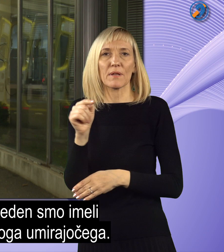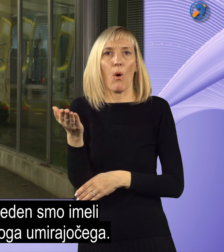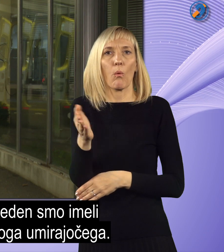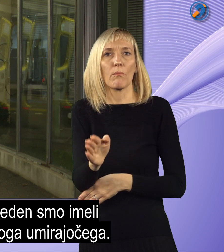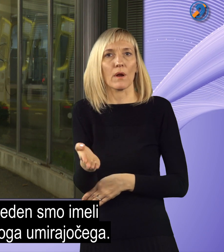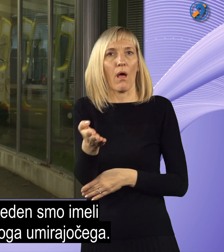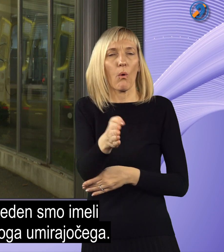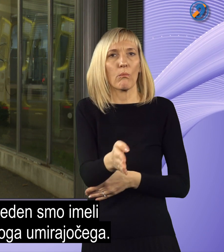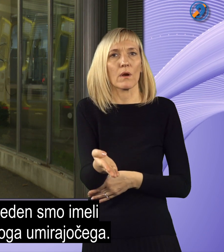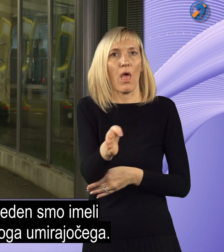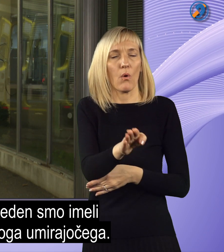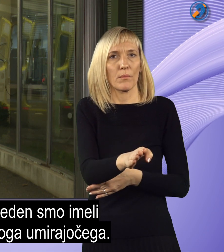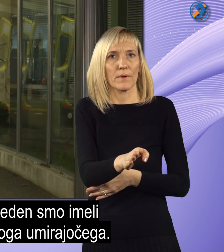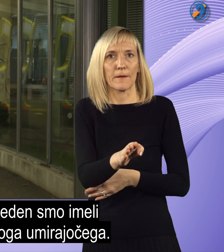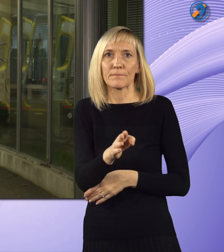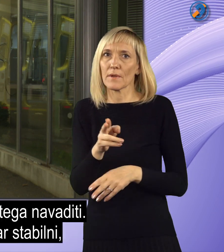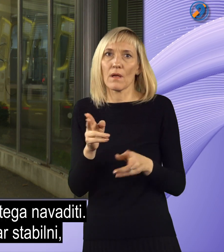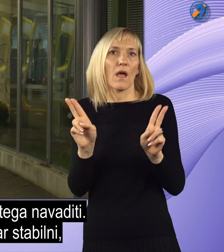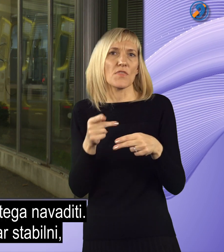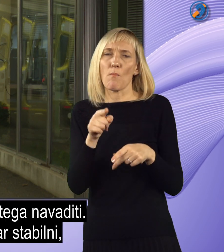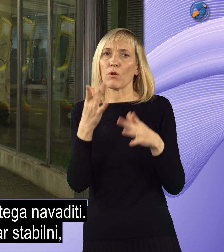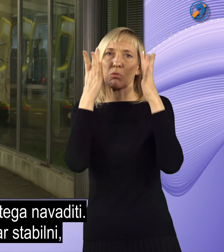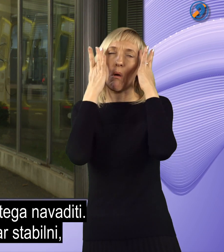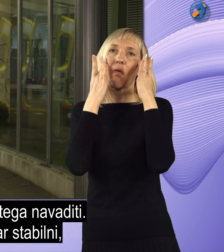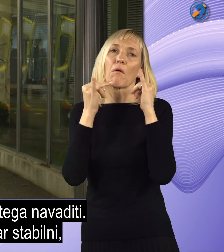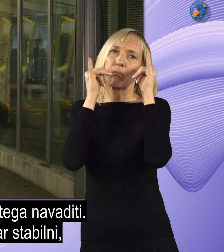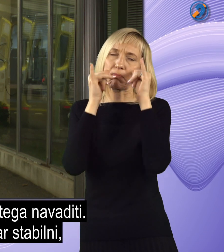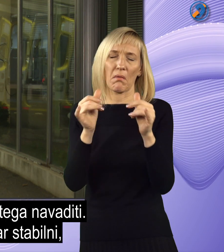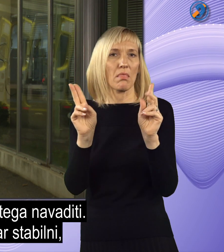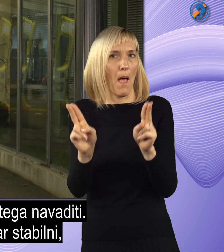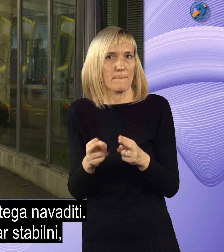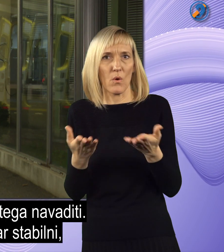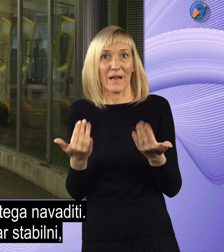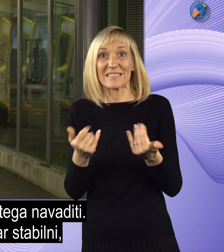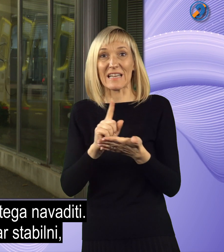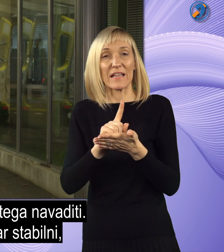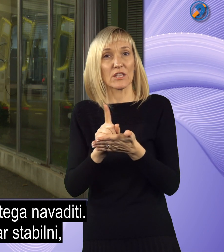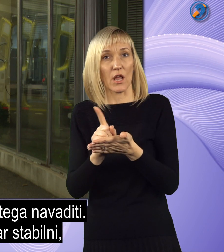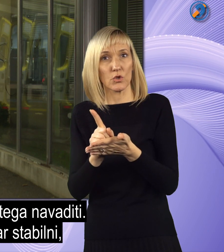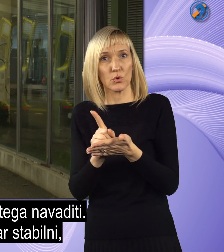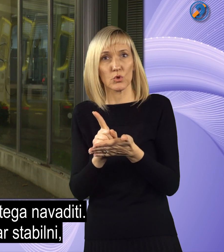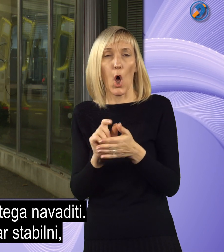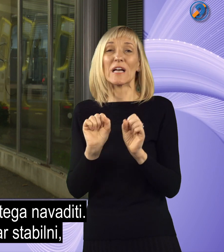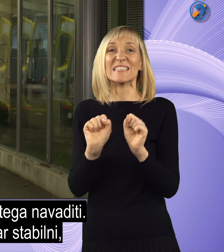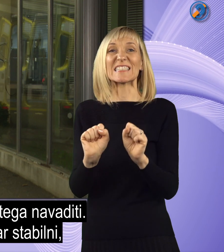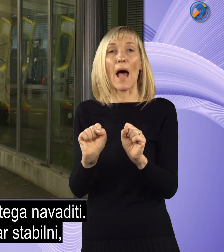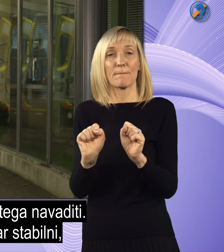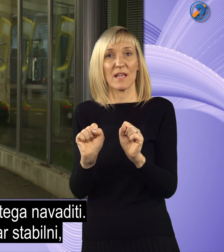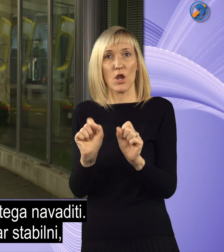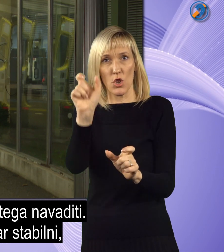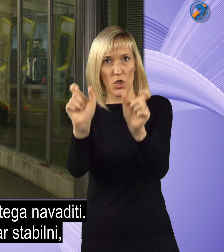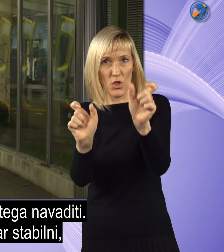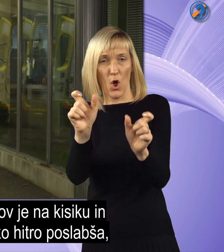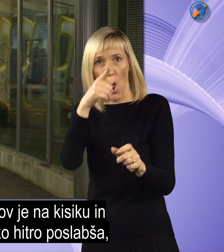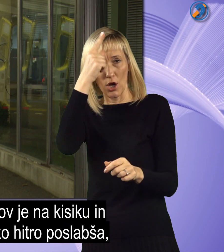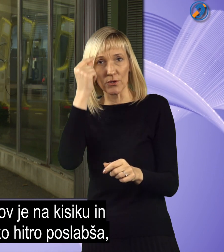nekoga umirajočega in ne moreš se tega navaditi. Zdaj trenutno so kar